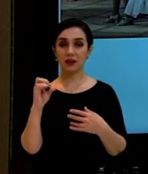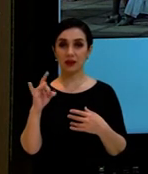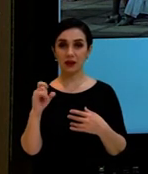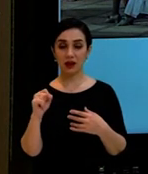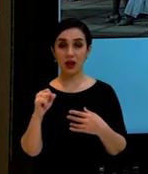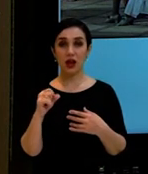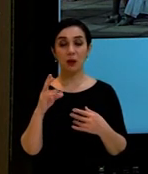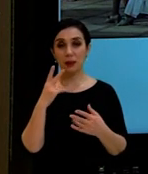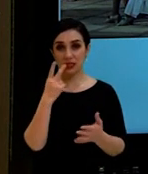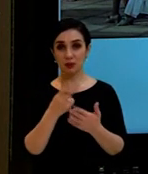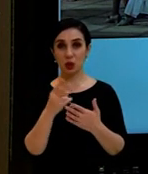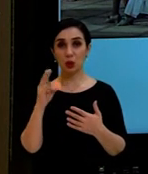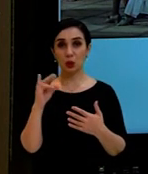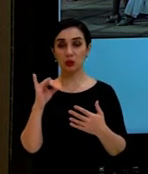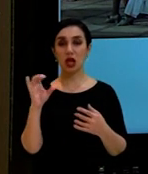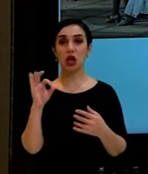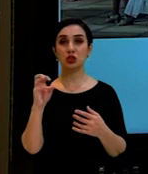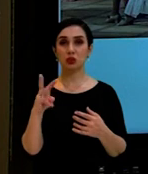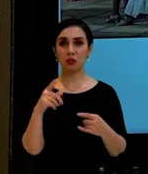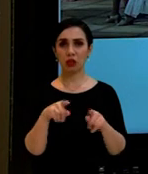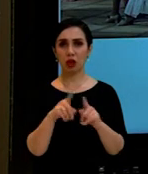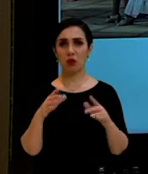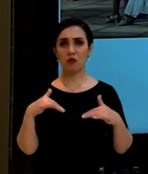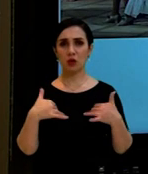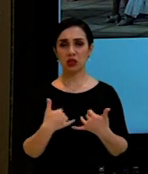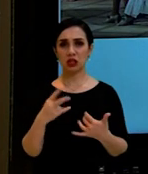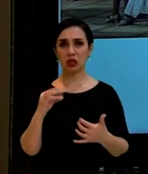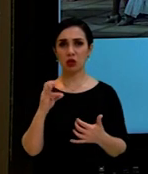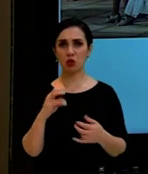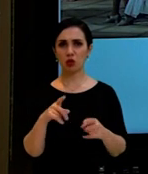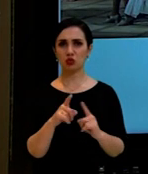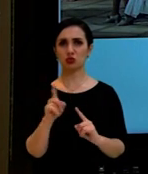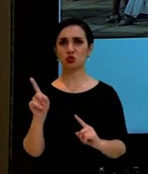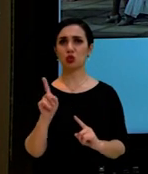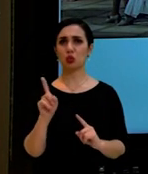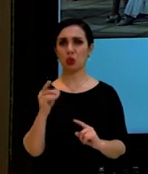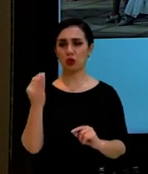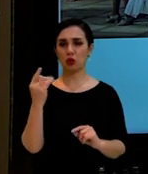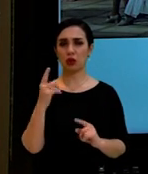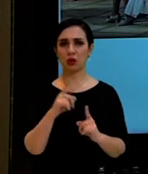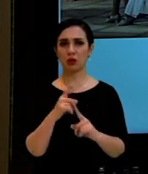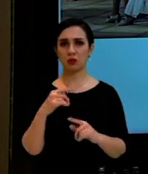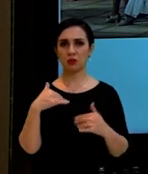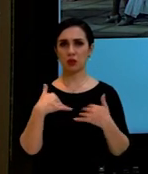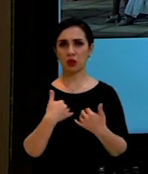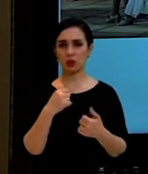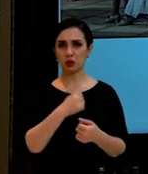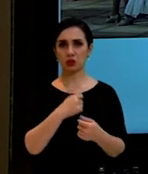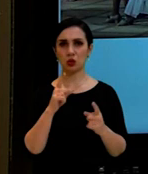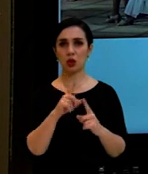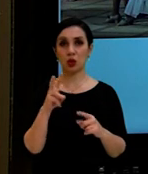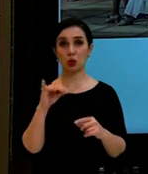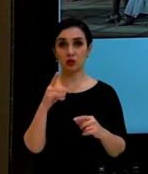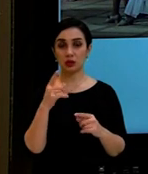посмотрите ребята люсиль о чем вы такой грустный николь чего это ты надулся люсиль